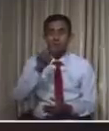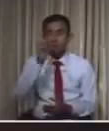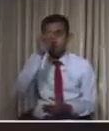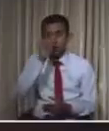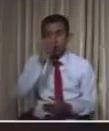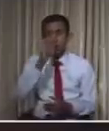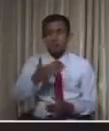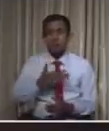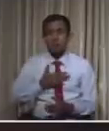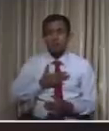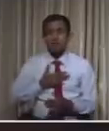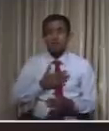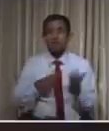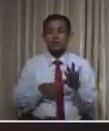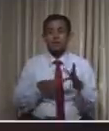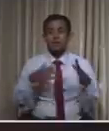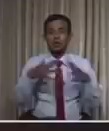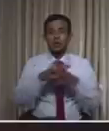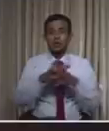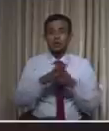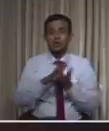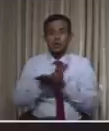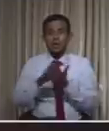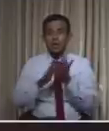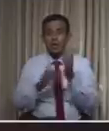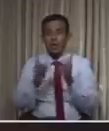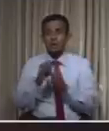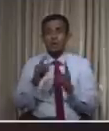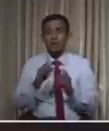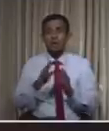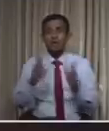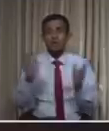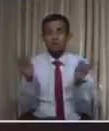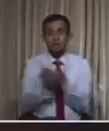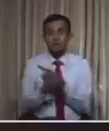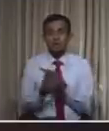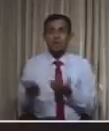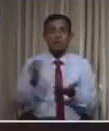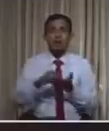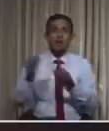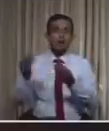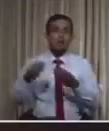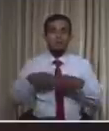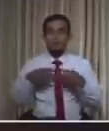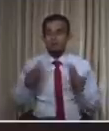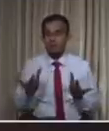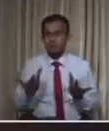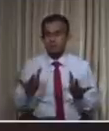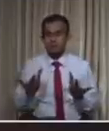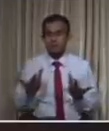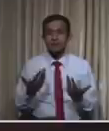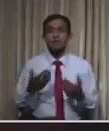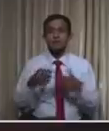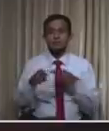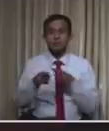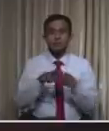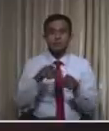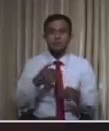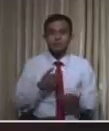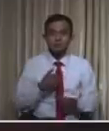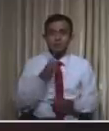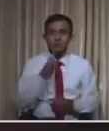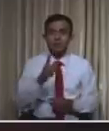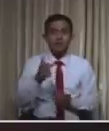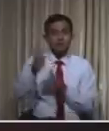මාව නීති හා සාම ඇමතිකමෙන් අයින් කළා. මට ඒ ඇමතිකම පහු ලැබුණේ නැහැ. ඒ වගේම මම කියනවා ඒ